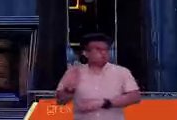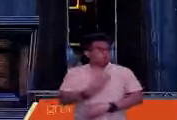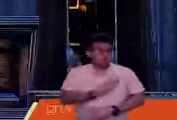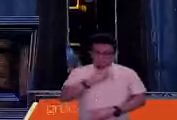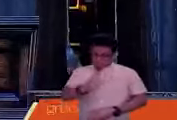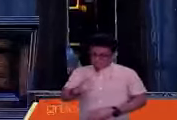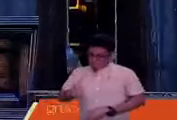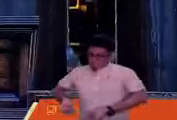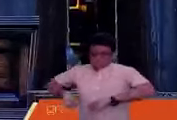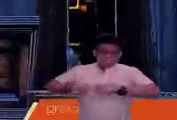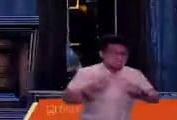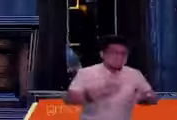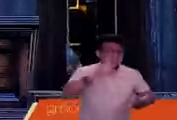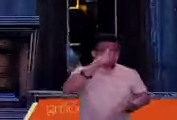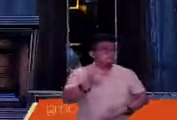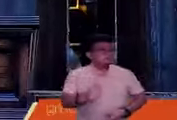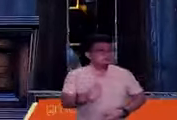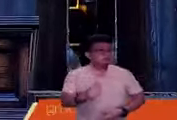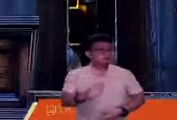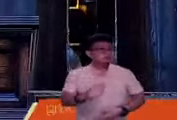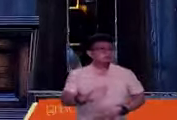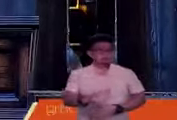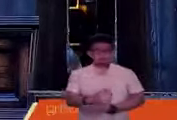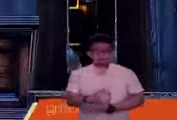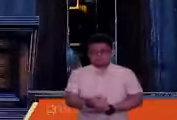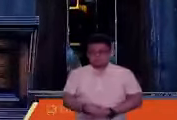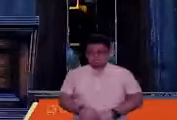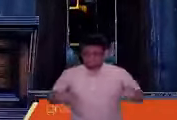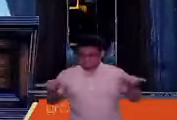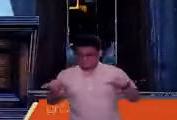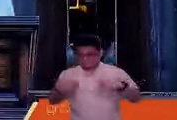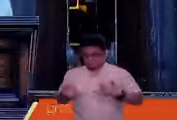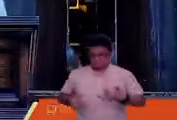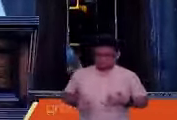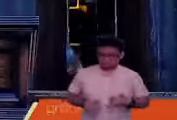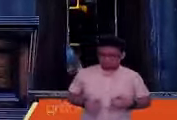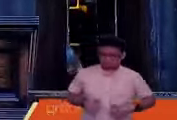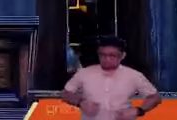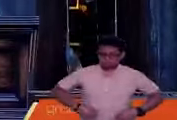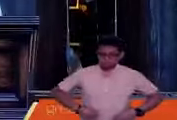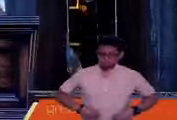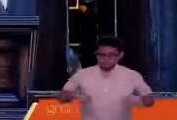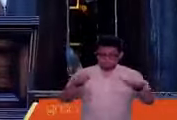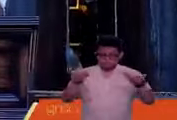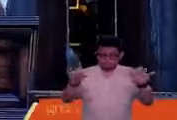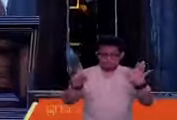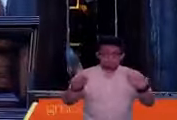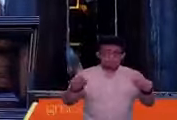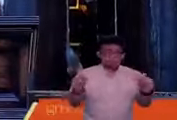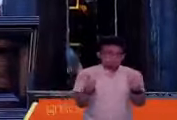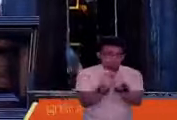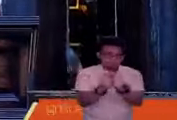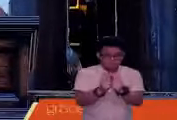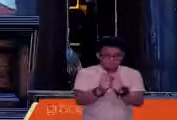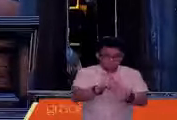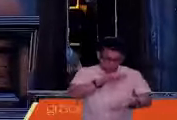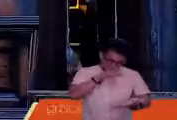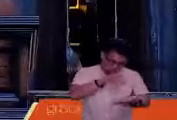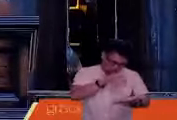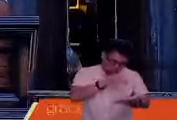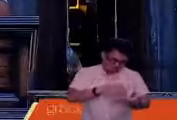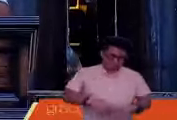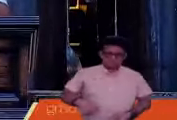ako ning gipareho ka nang mag-eskwela ka og foreign language. Mga kaigsunan, lisod kayo nang mag-eskwela ka og foreign language. For